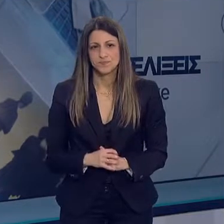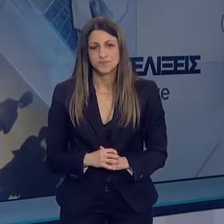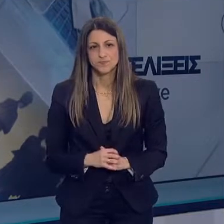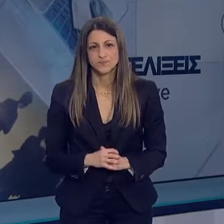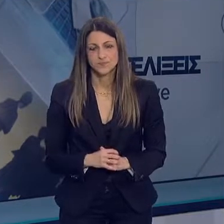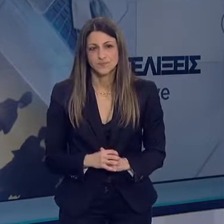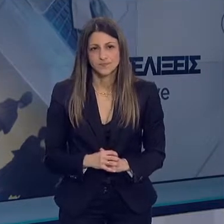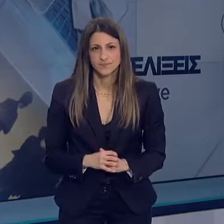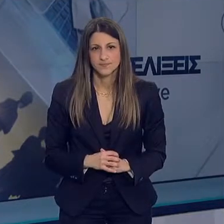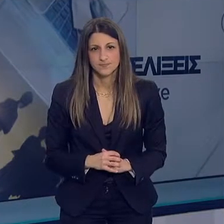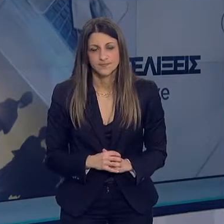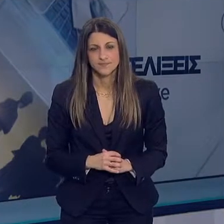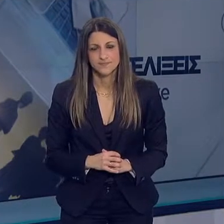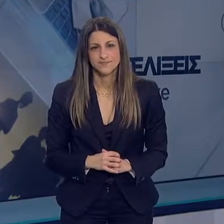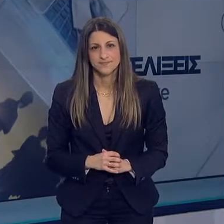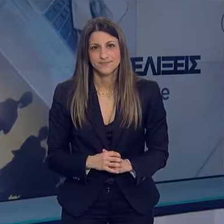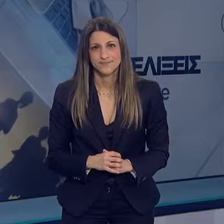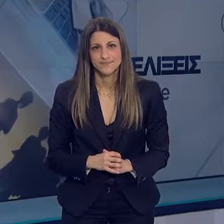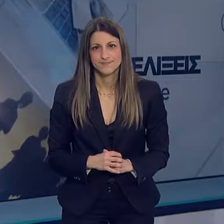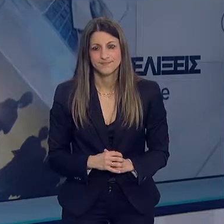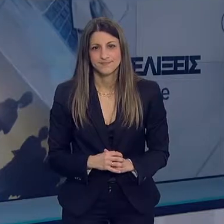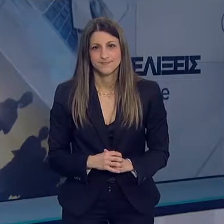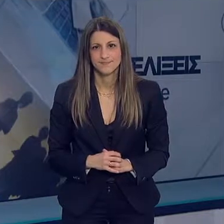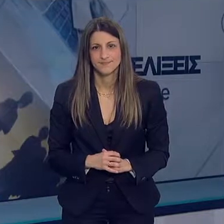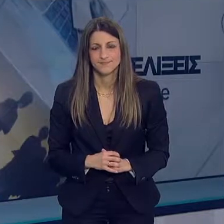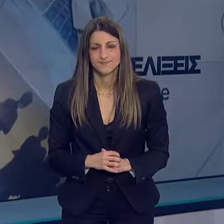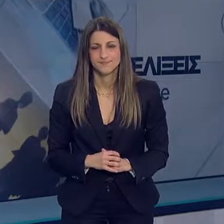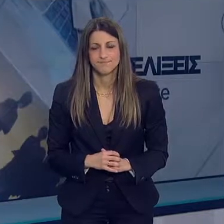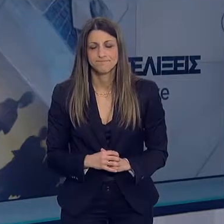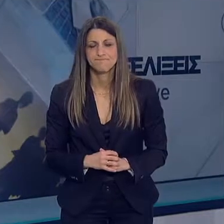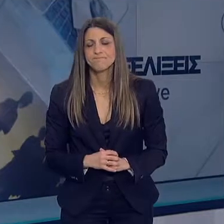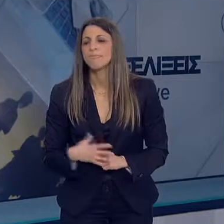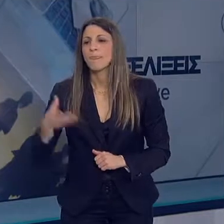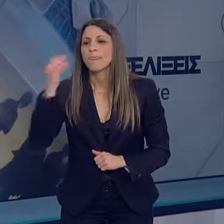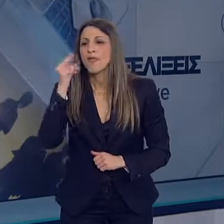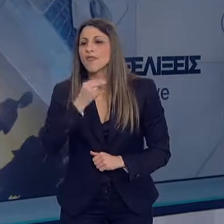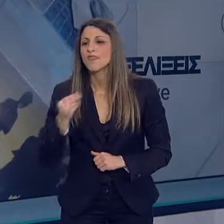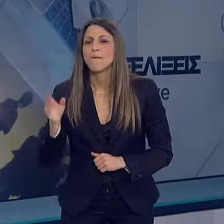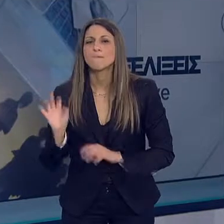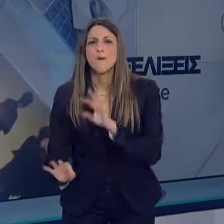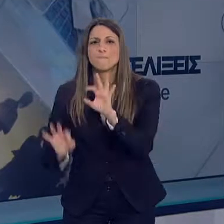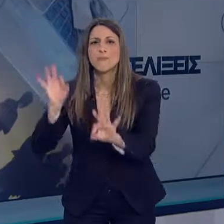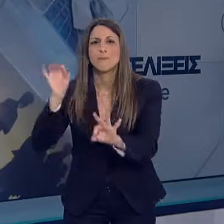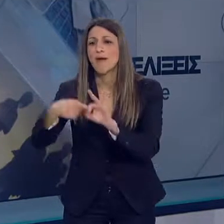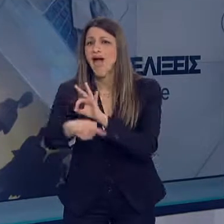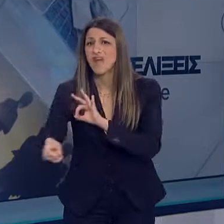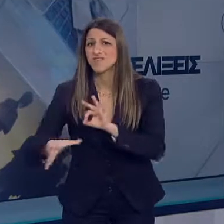δεν είναι όλα όσα ακούτε για απροσδιόριστης πηγής μετάδοσης